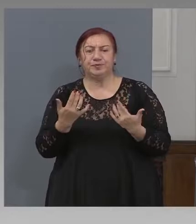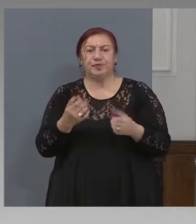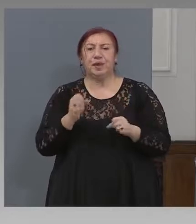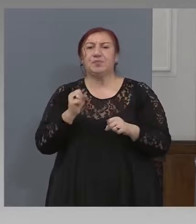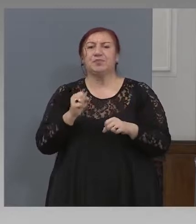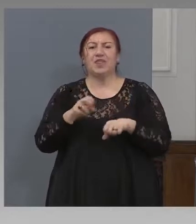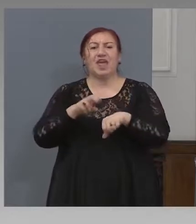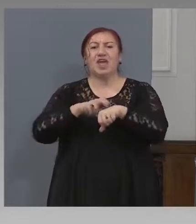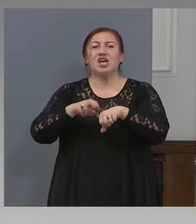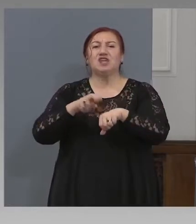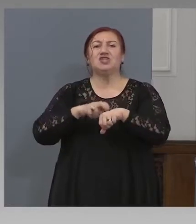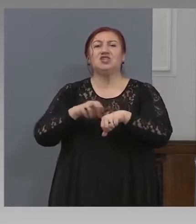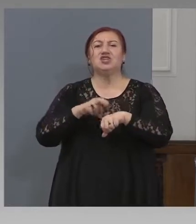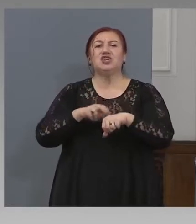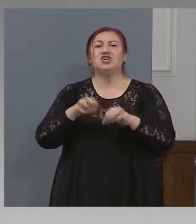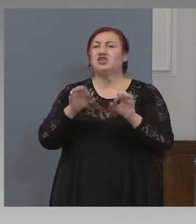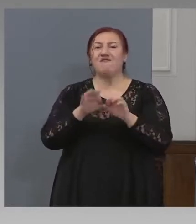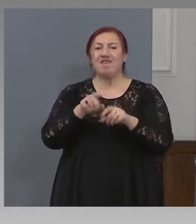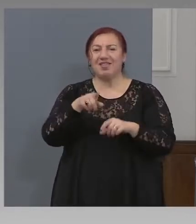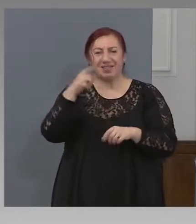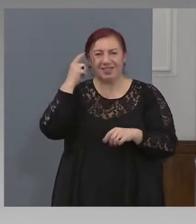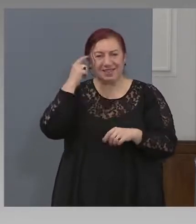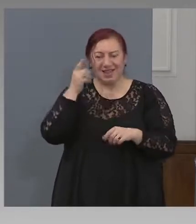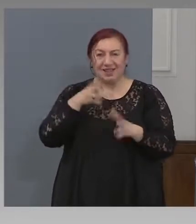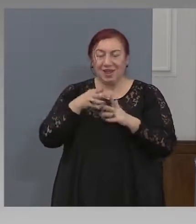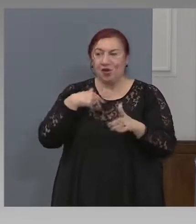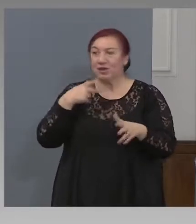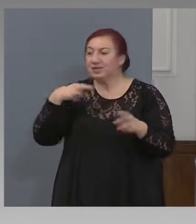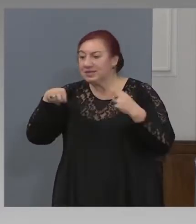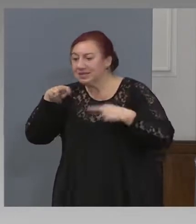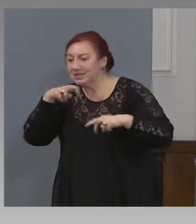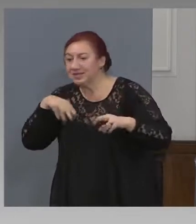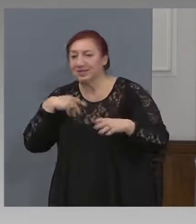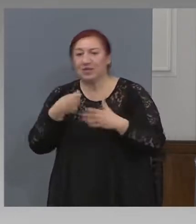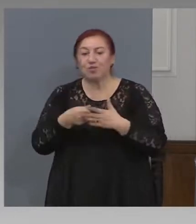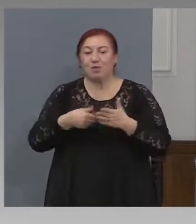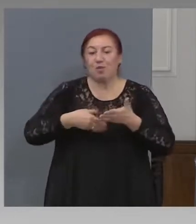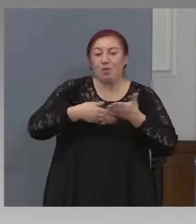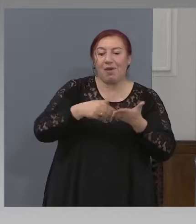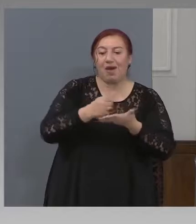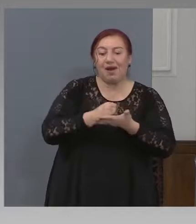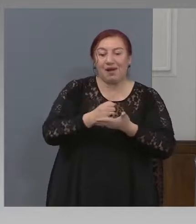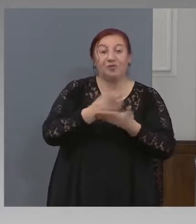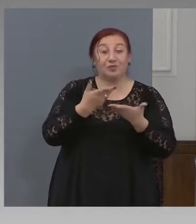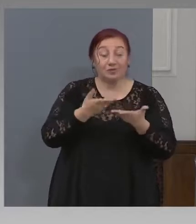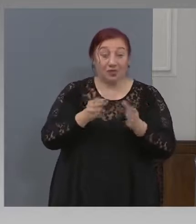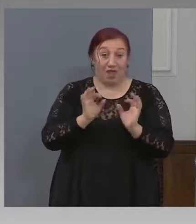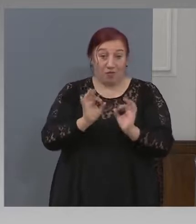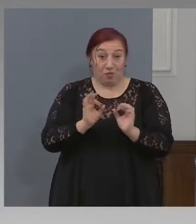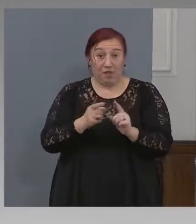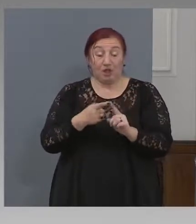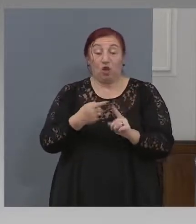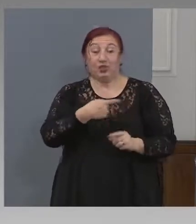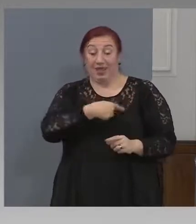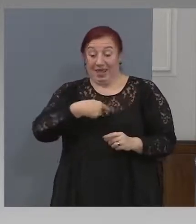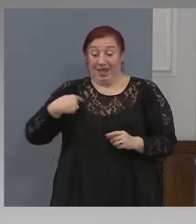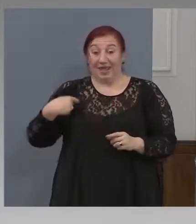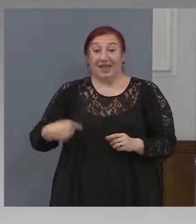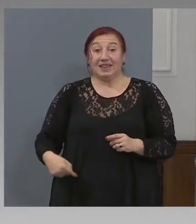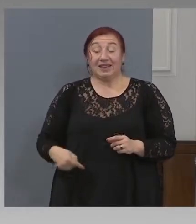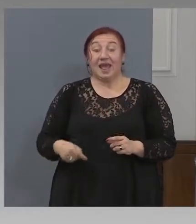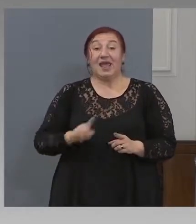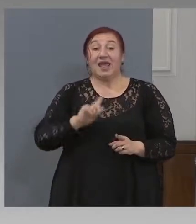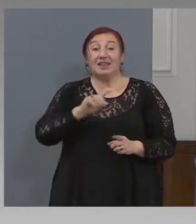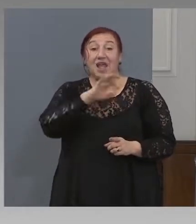джинджер, за ингвера, за джинджифила, да. Така, в момента от Китай не могат да смогнат